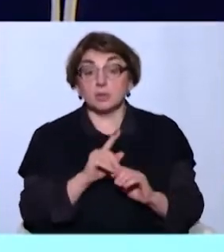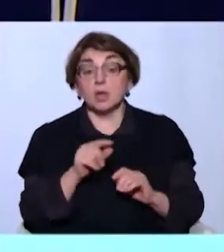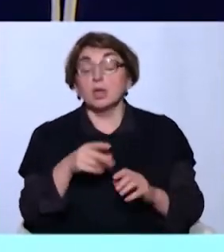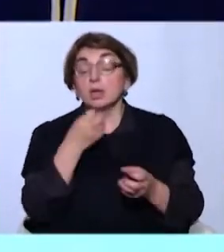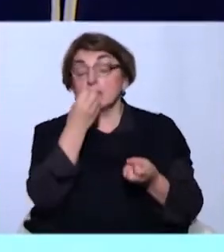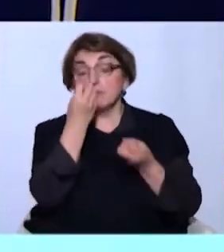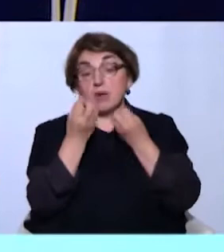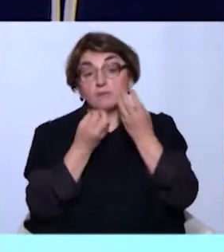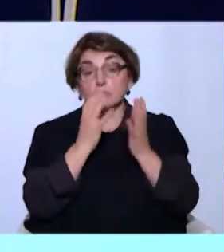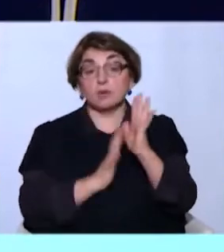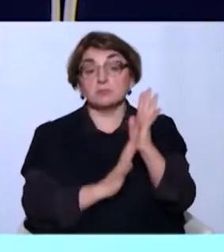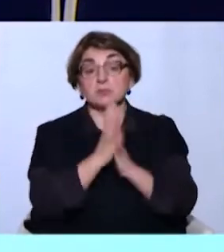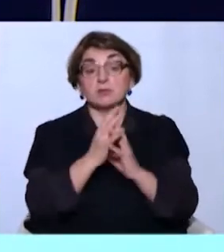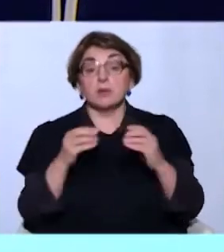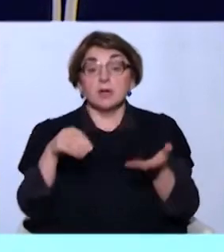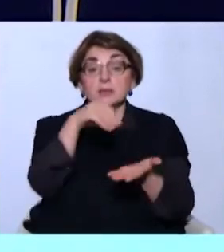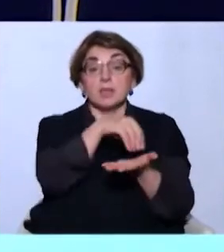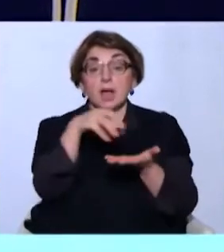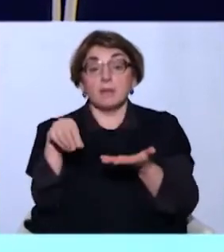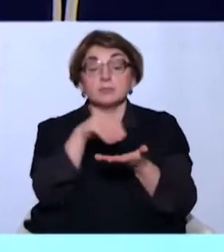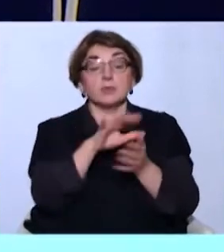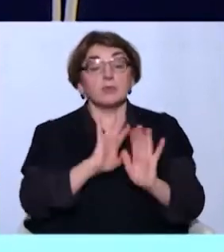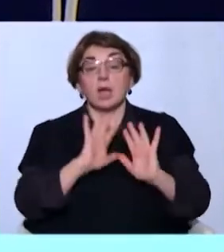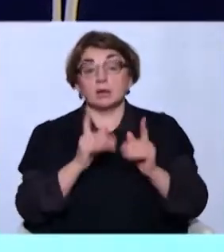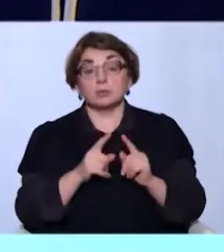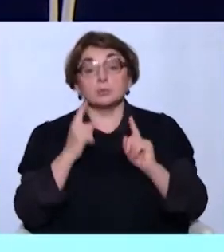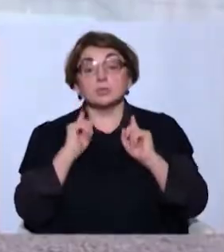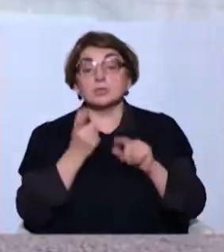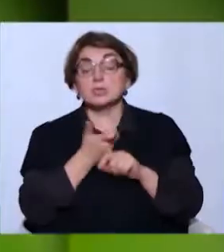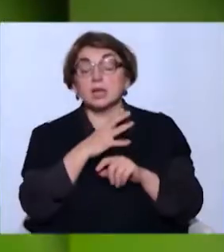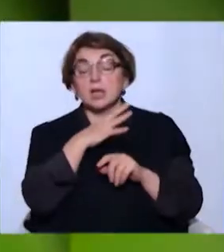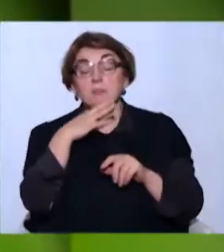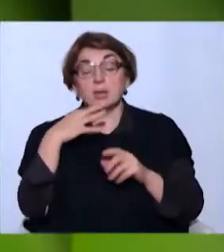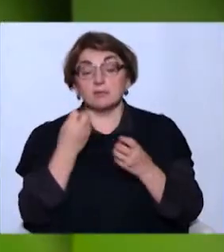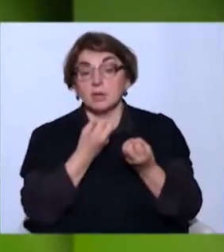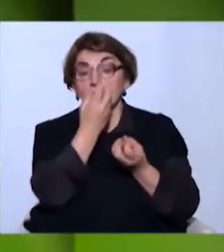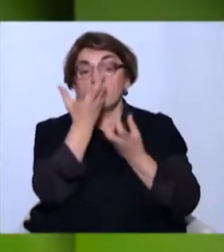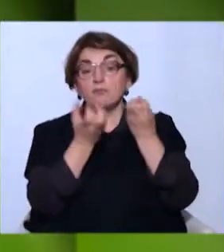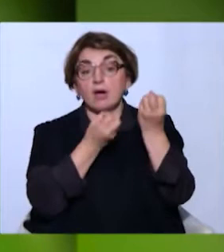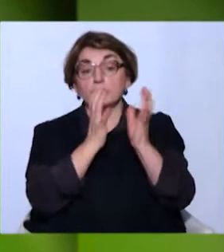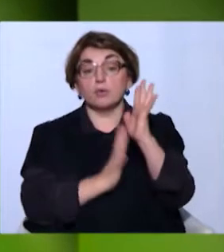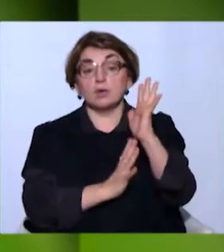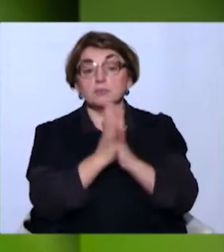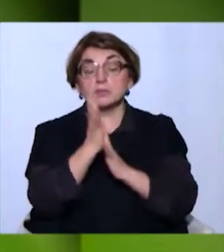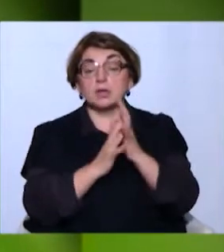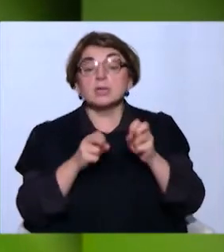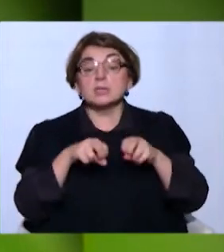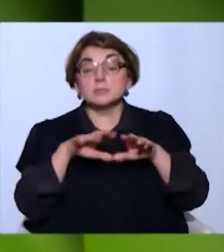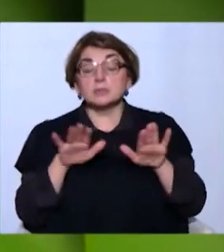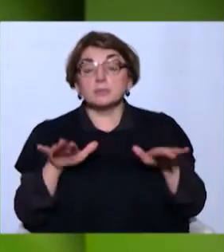ყვავილოვანი მცენარეების დამტვერვა. თქვენ იცით, უკვე ვისწავლეთ, რომ ძალიან ბევრი ყვავილოვანი მცენარე მწერებით